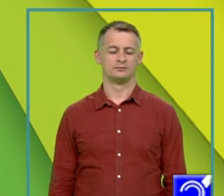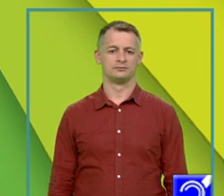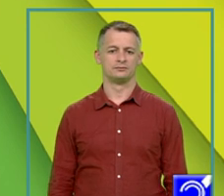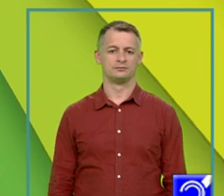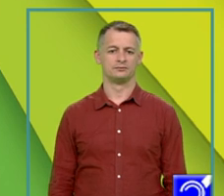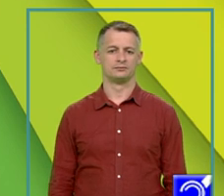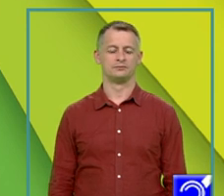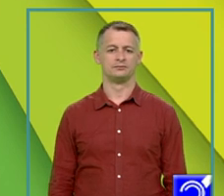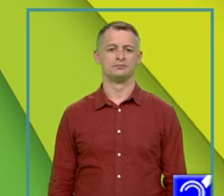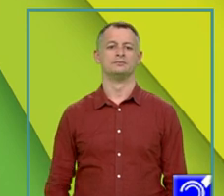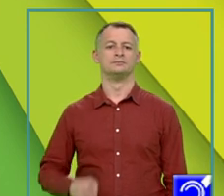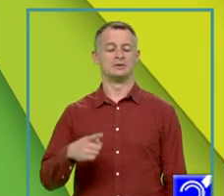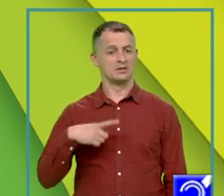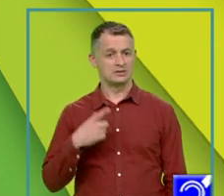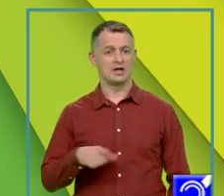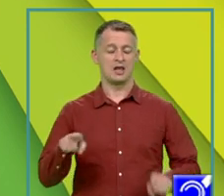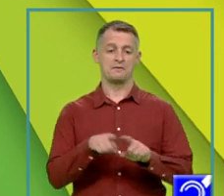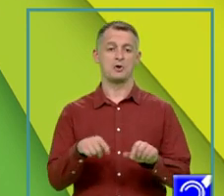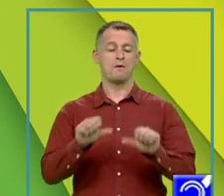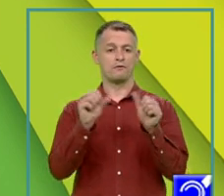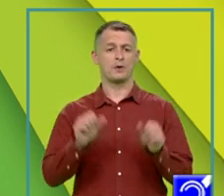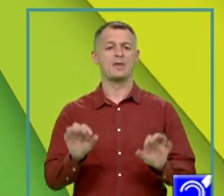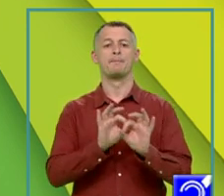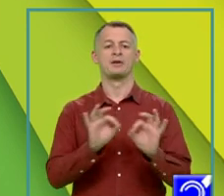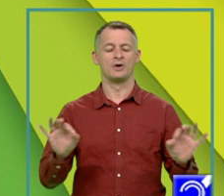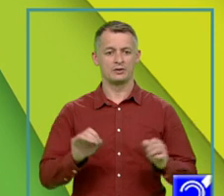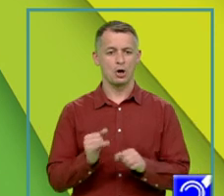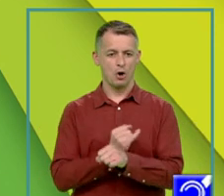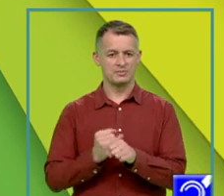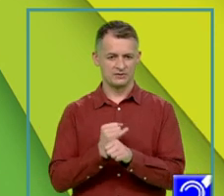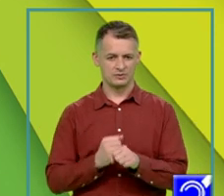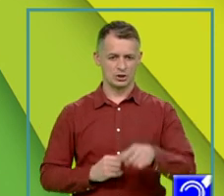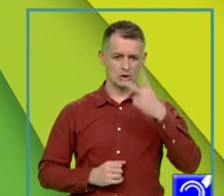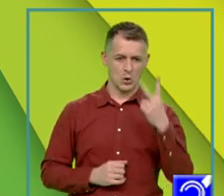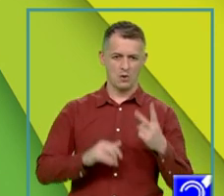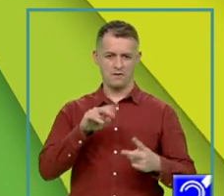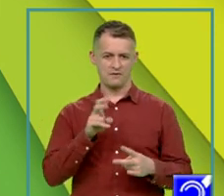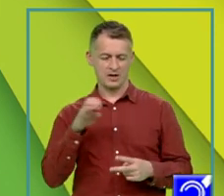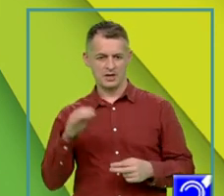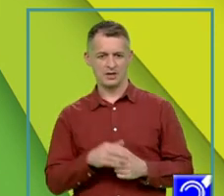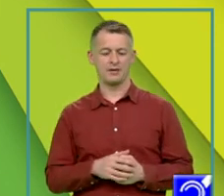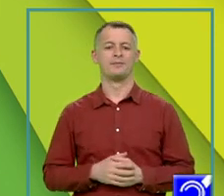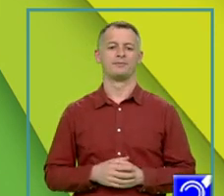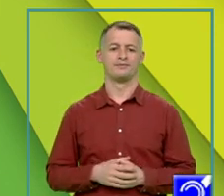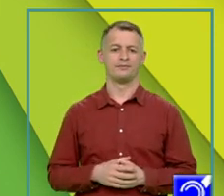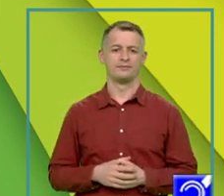pfai se tot o formă de perfect observăm cele două verbe auxiliare